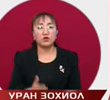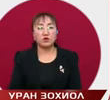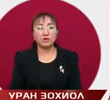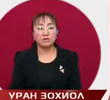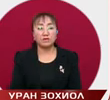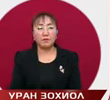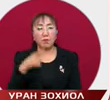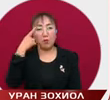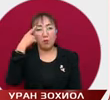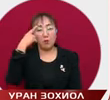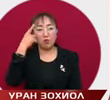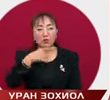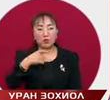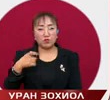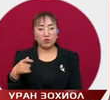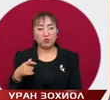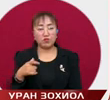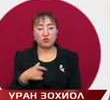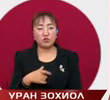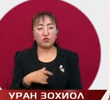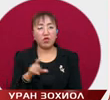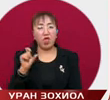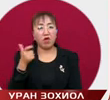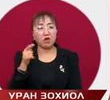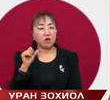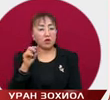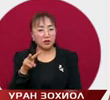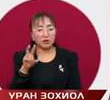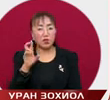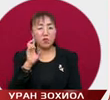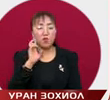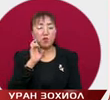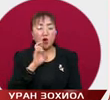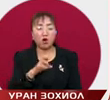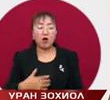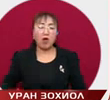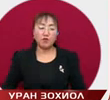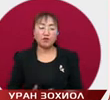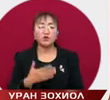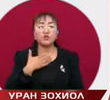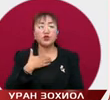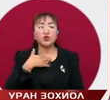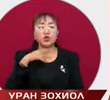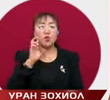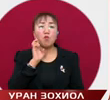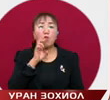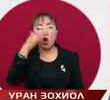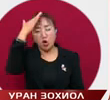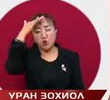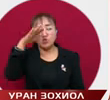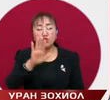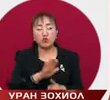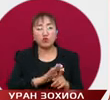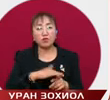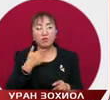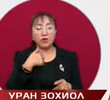Бидний монголчууд эгэл борхон амьдрал, миний муу бор хүү, миний бор гэр гэж ярилцдаг.